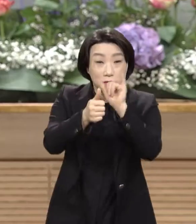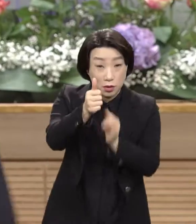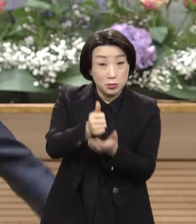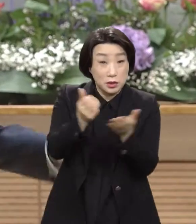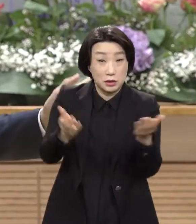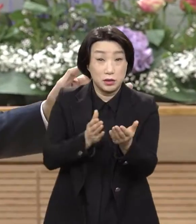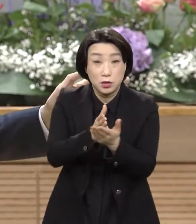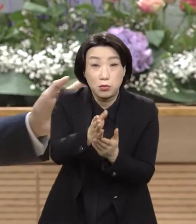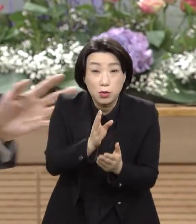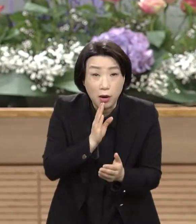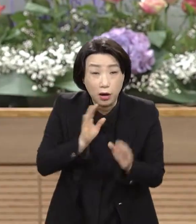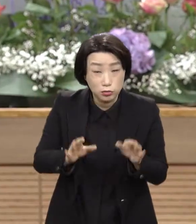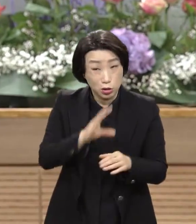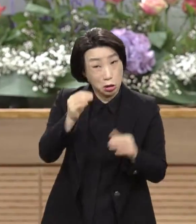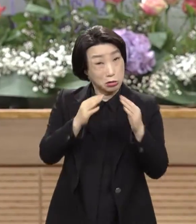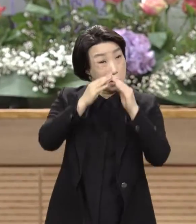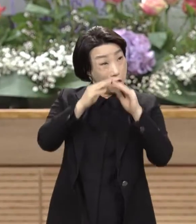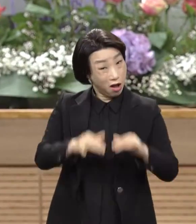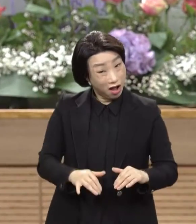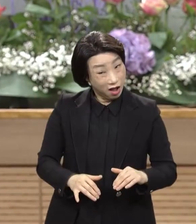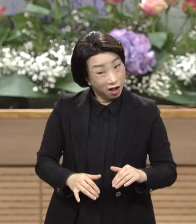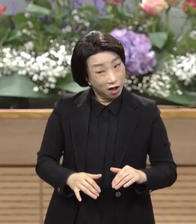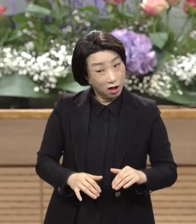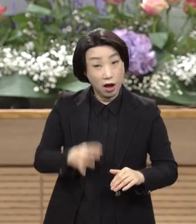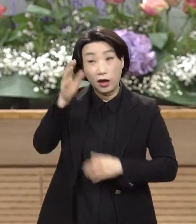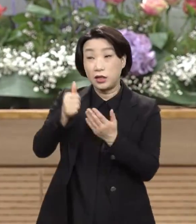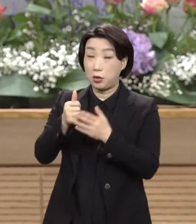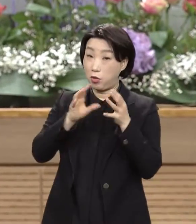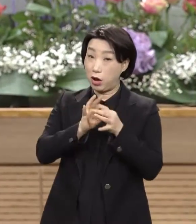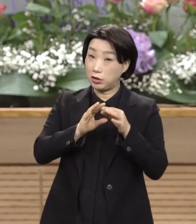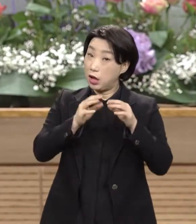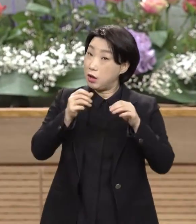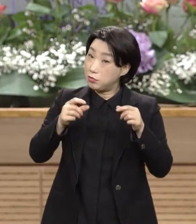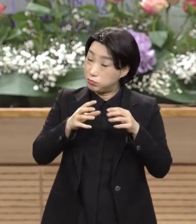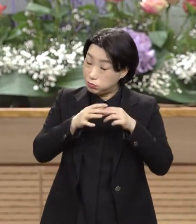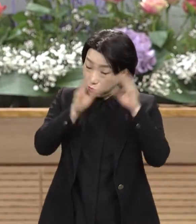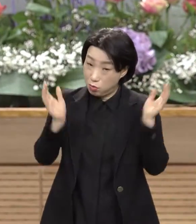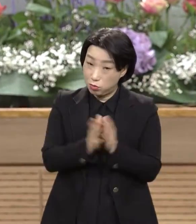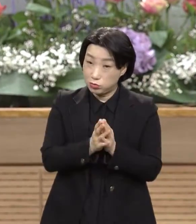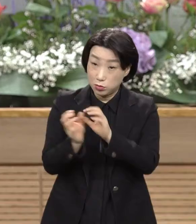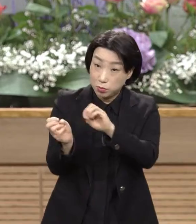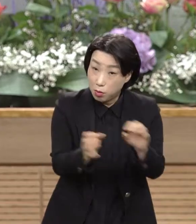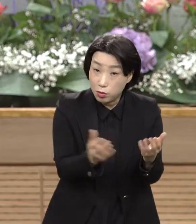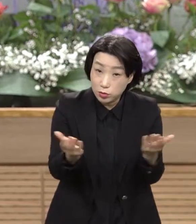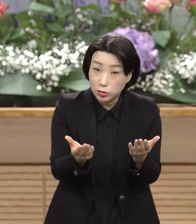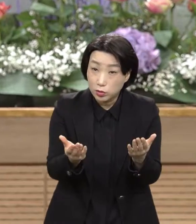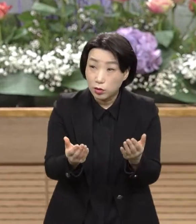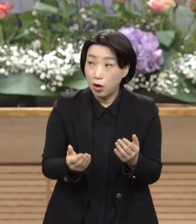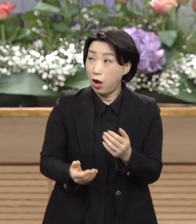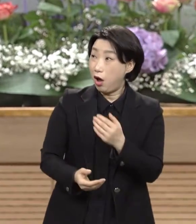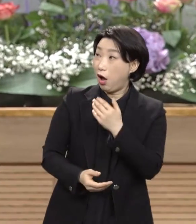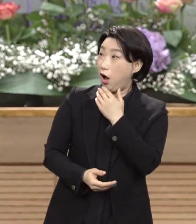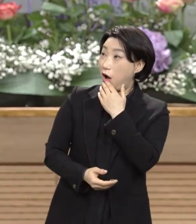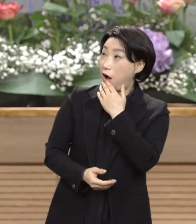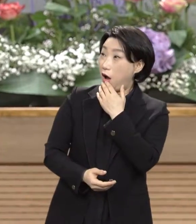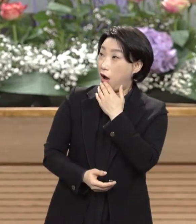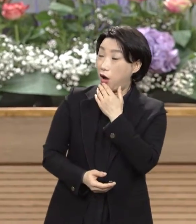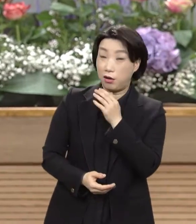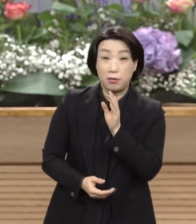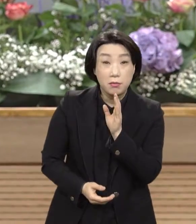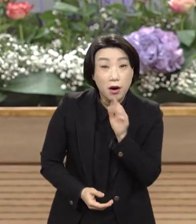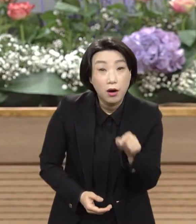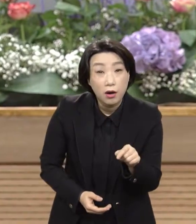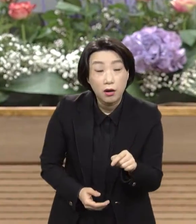곳인데 성전을 헐어라면 하나님과 관계를 파괴하라는 일로 이게 인정이